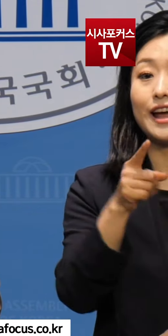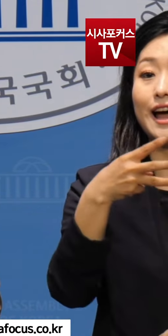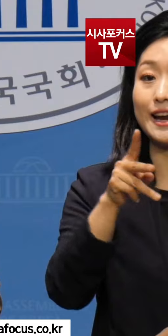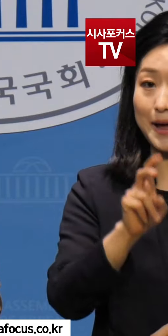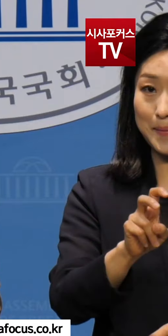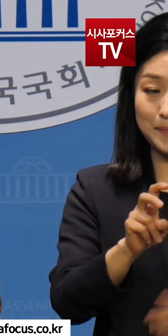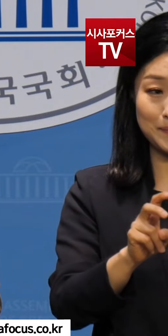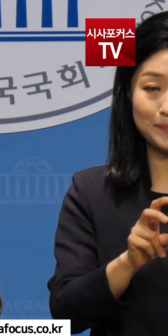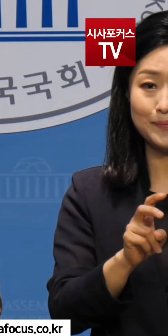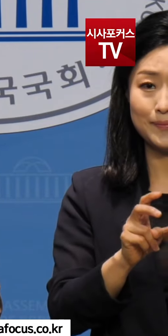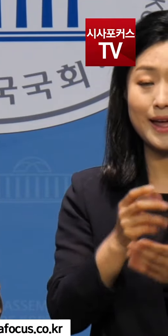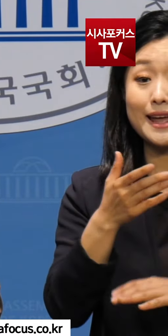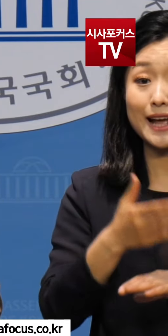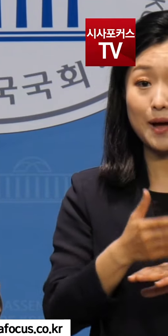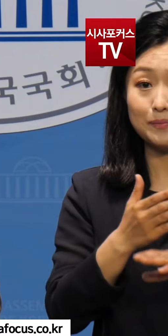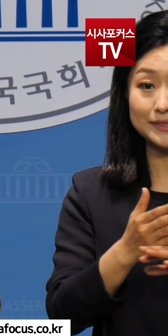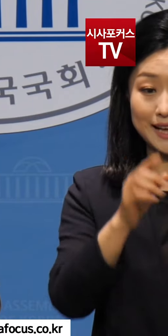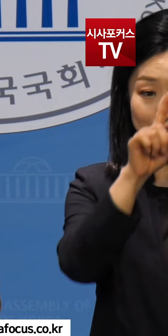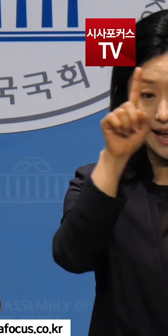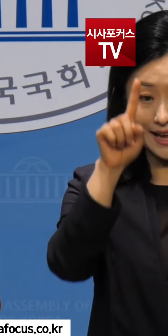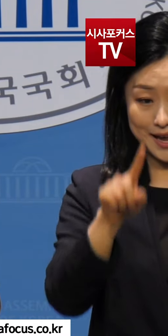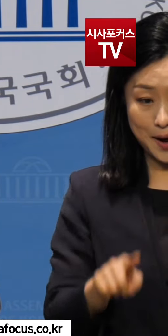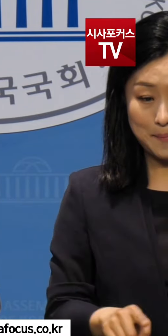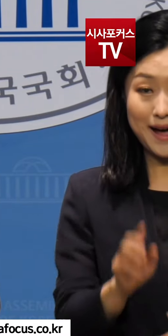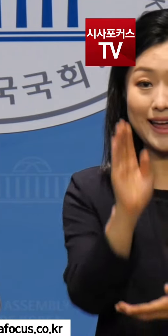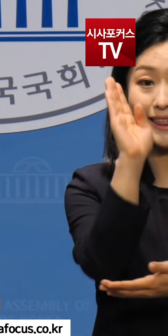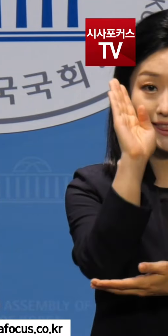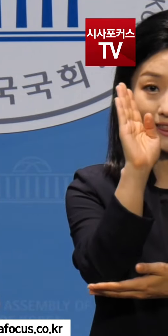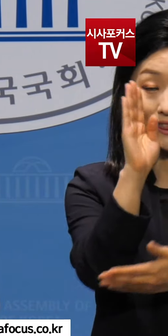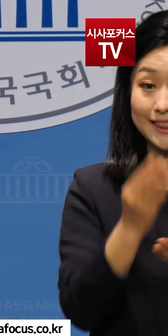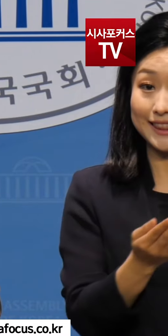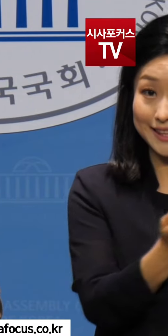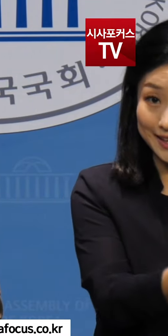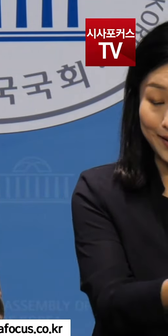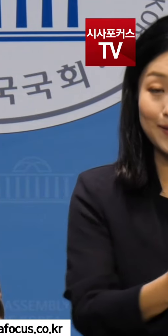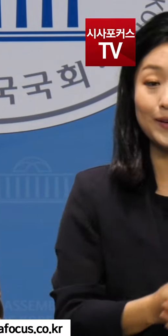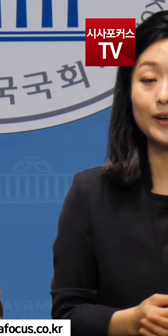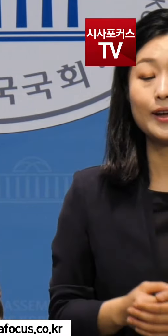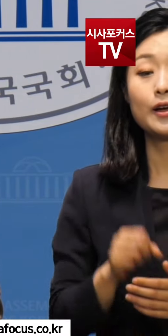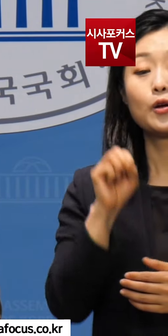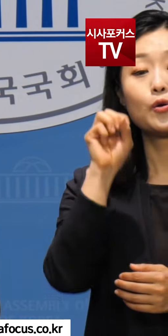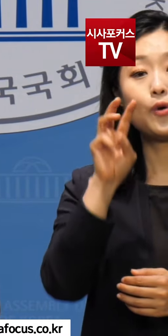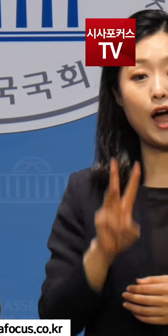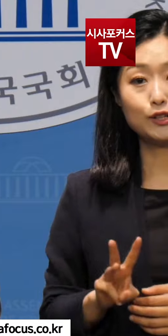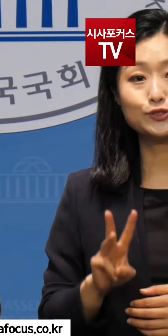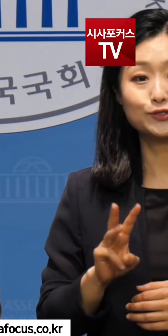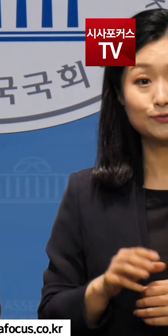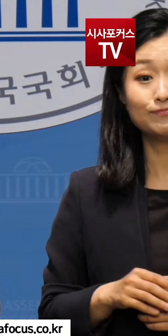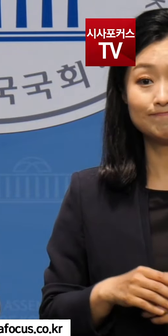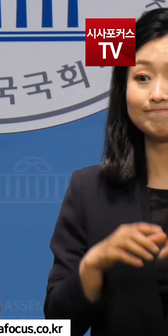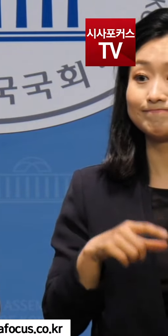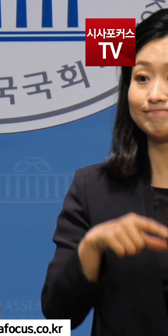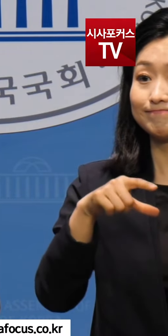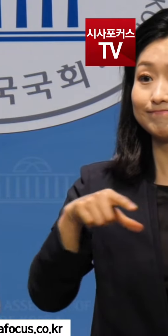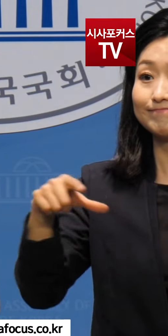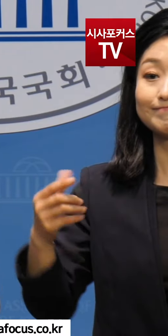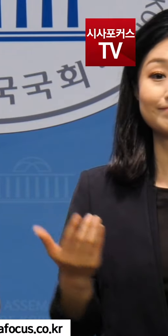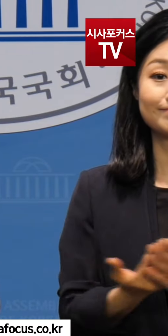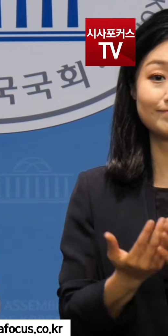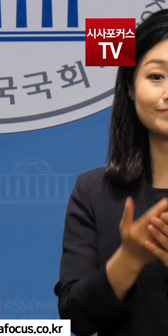등에도 감사 현판도 전달하겠습니다. 이렇게 광주는 나날이 커져가고